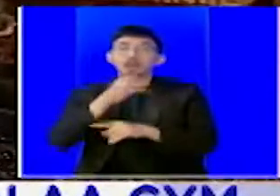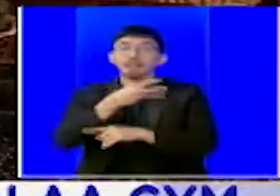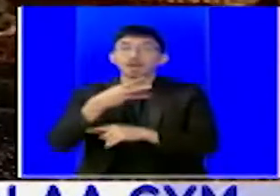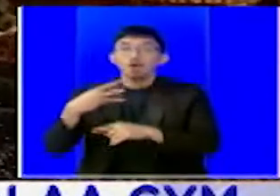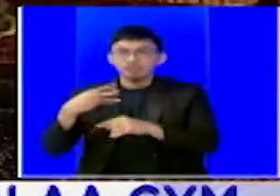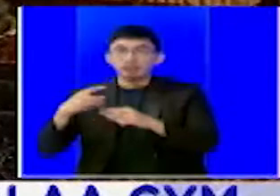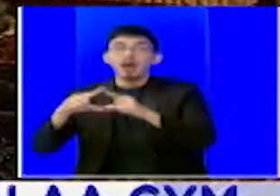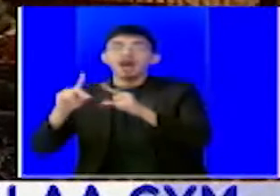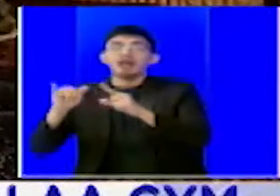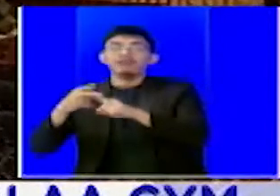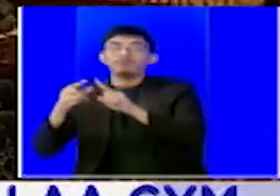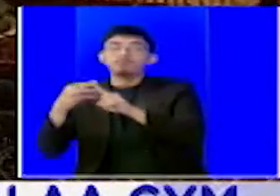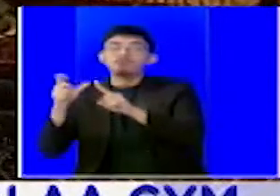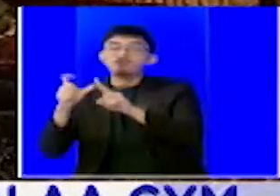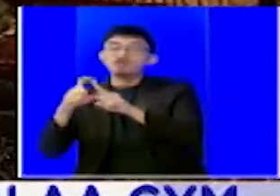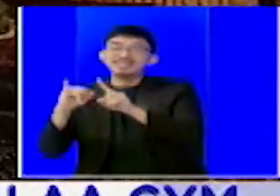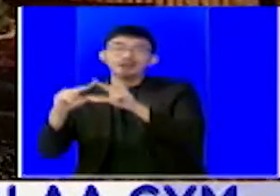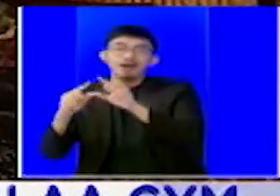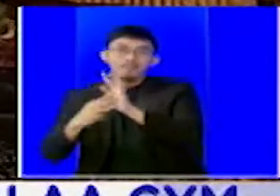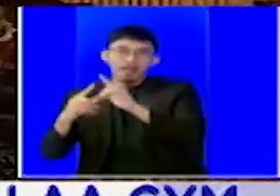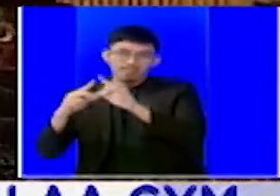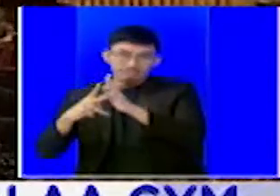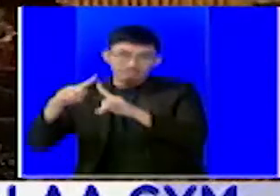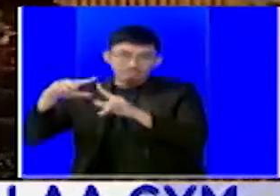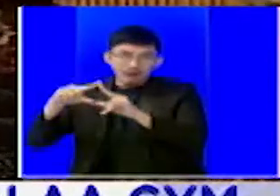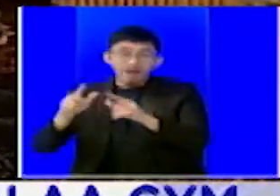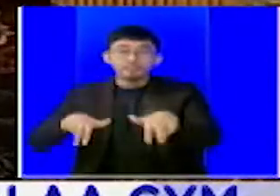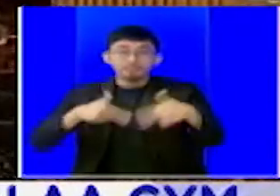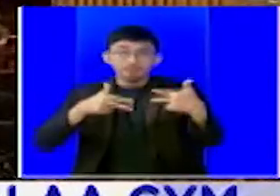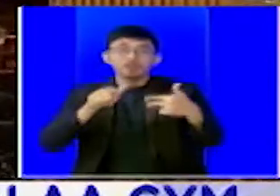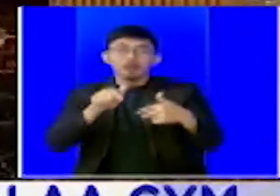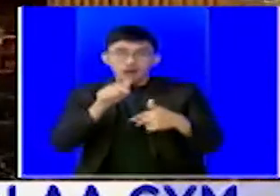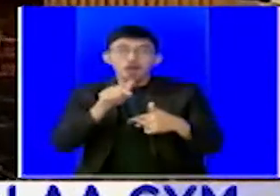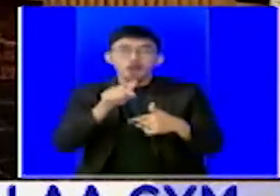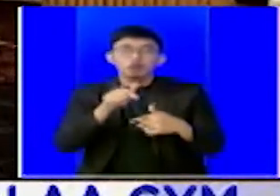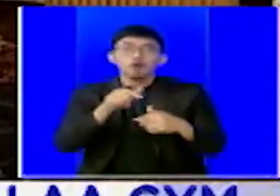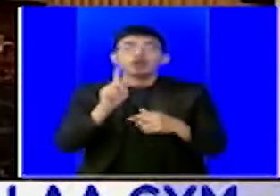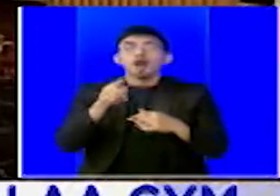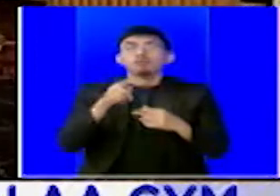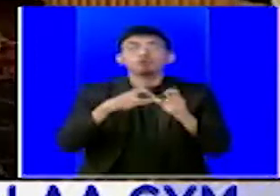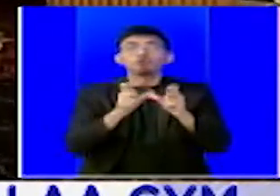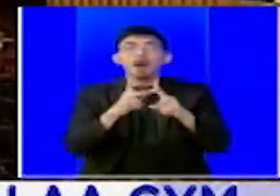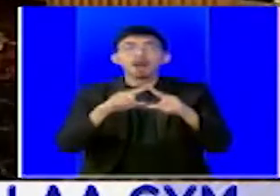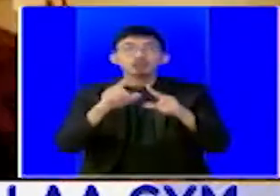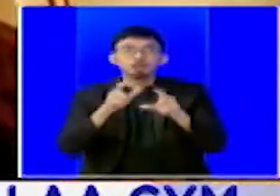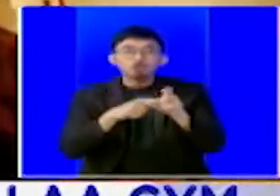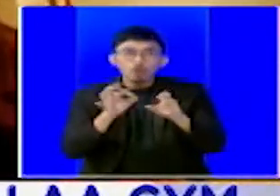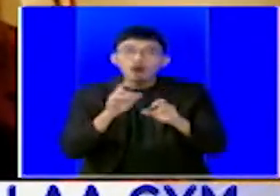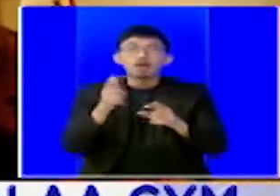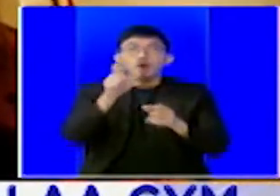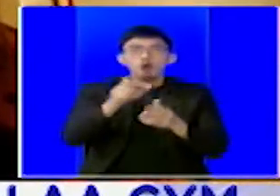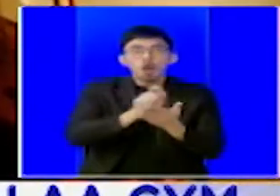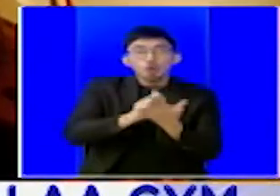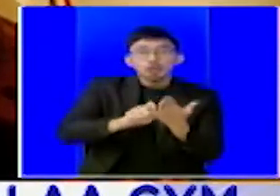Secara virtual nampak Menteri PPN Bappenas Suharso Monoarfa, penulis buku Profesor Didin S. Damanhuri